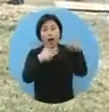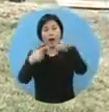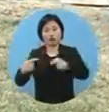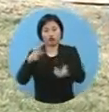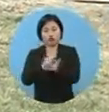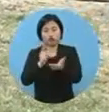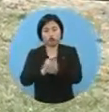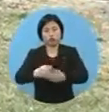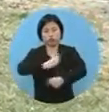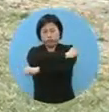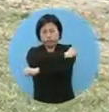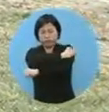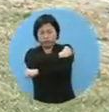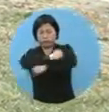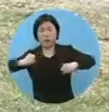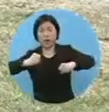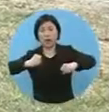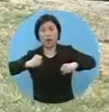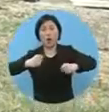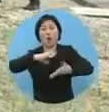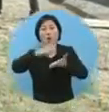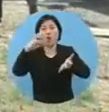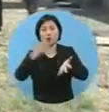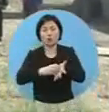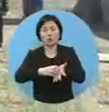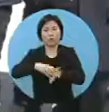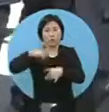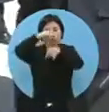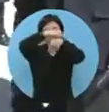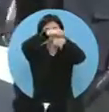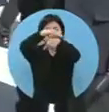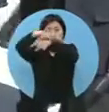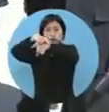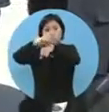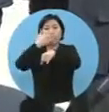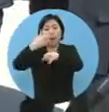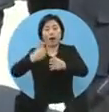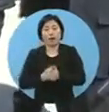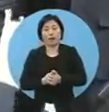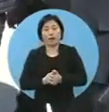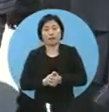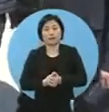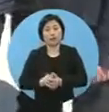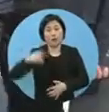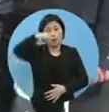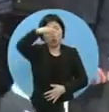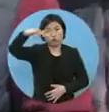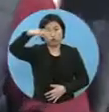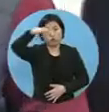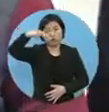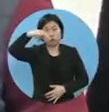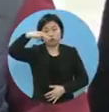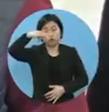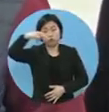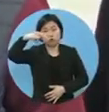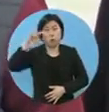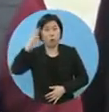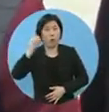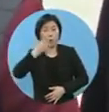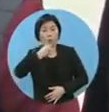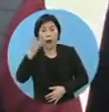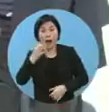면적인 60헥타르까지 가능합니다. 드론 농업 시대가 열리면서 전남도 농업기술원은 농업용 드론